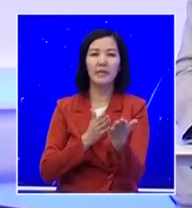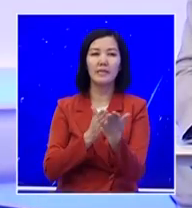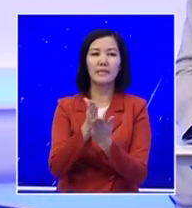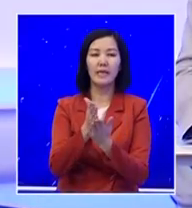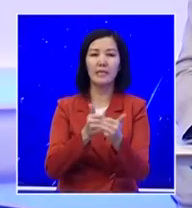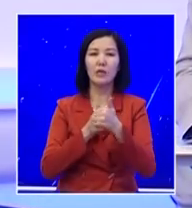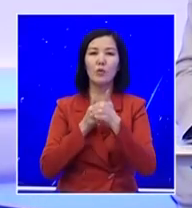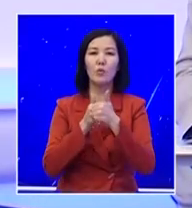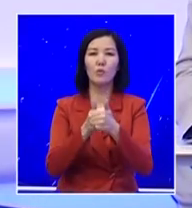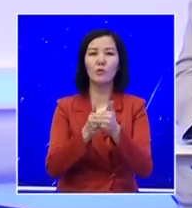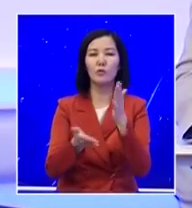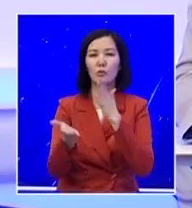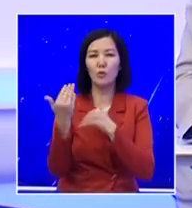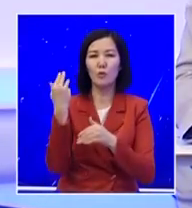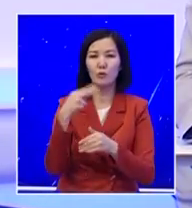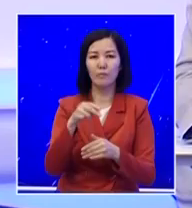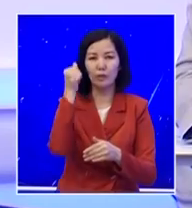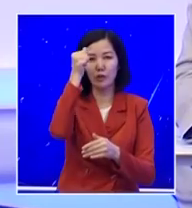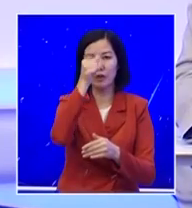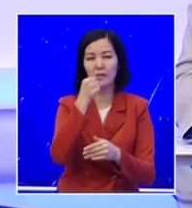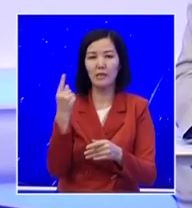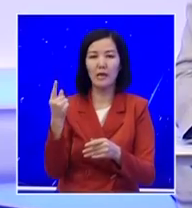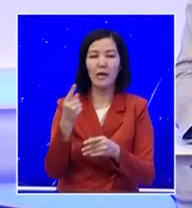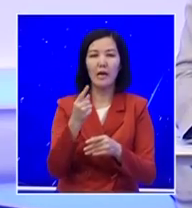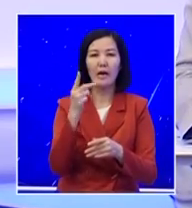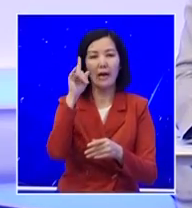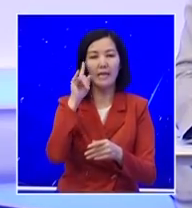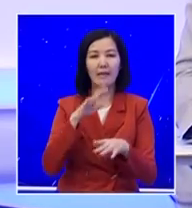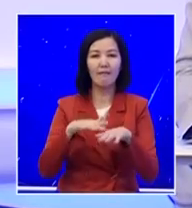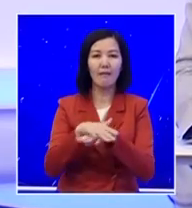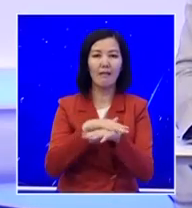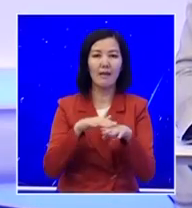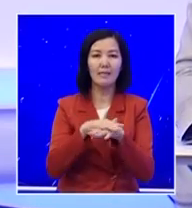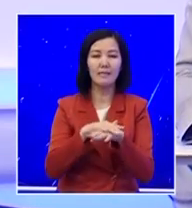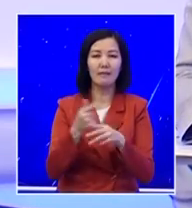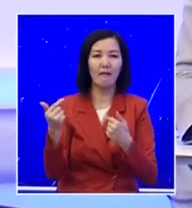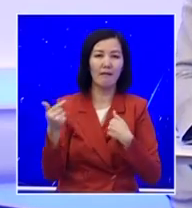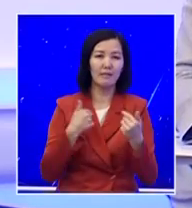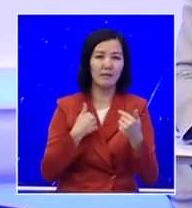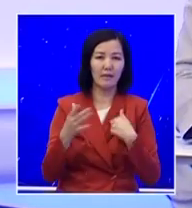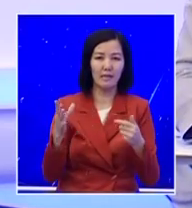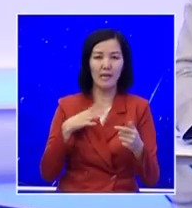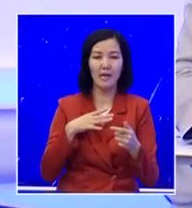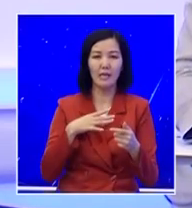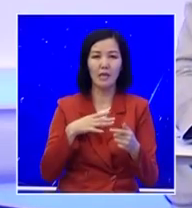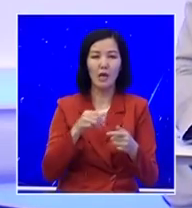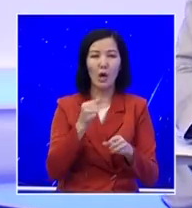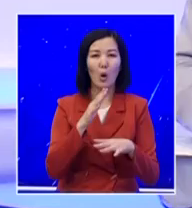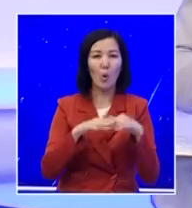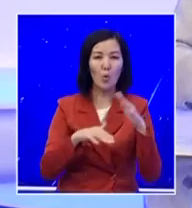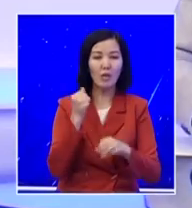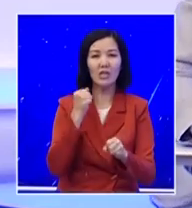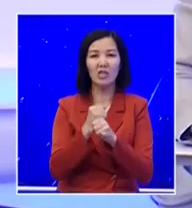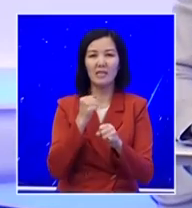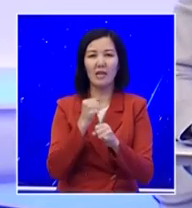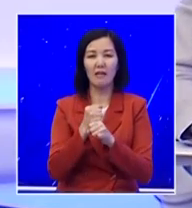Саяси қуғын сүргін сонау 20-шы ғасырдың алғашқы жартысы қазақ даласына аз қасіреті әркелген жоқ. Қолдан жасалған нәубет сол кездегі